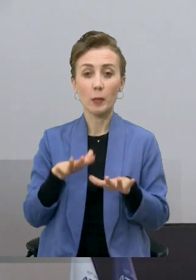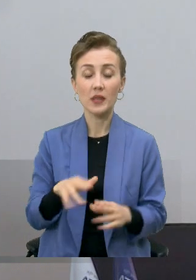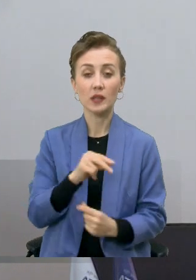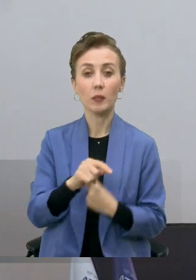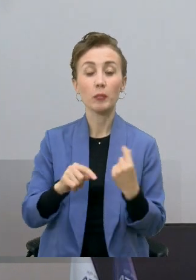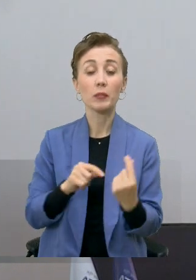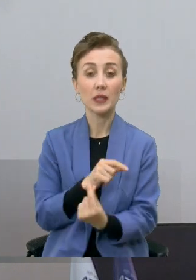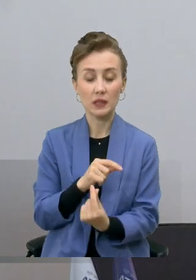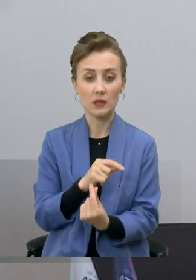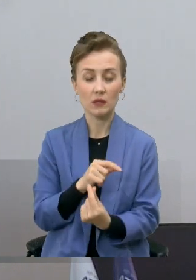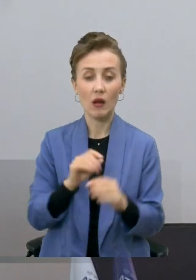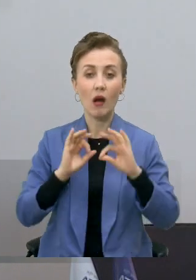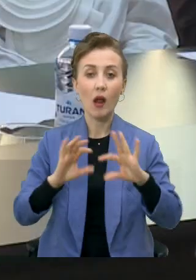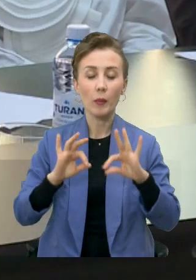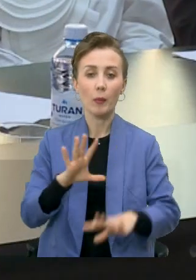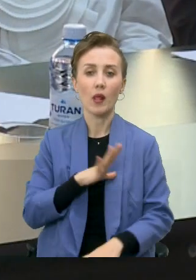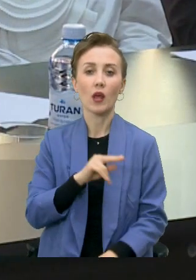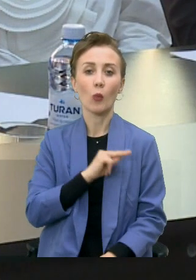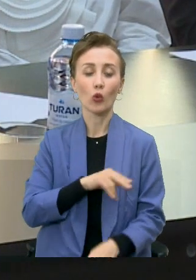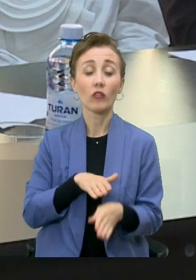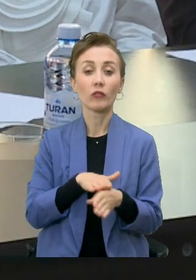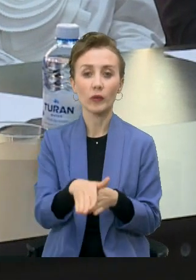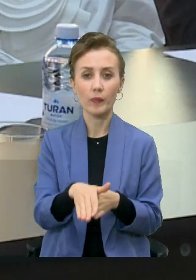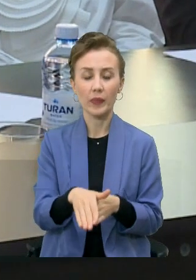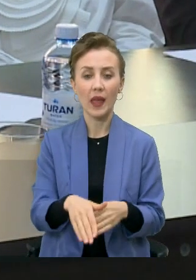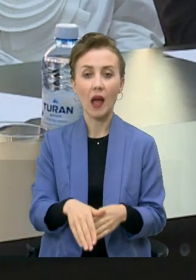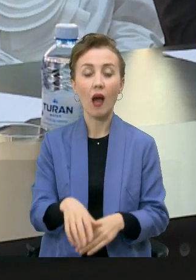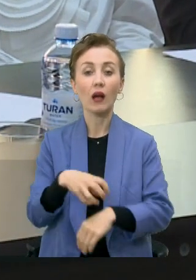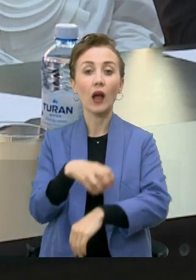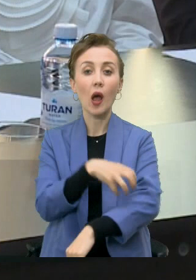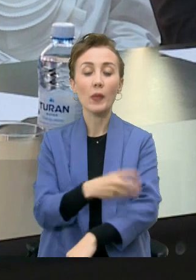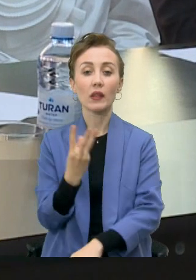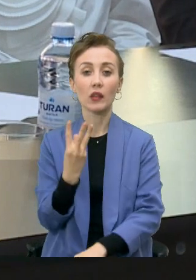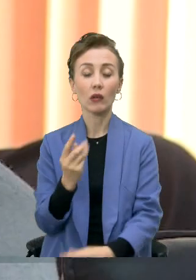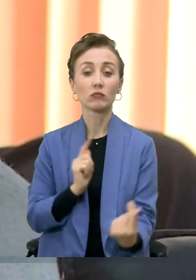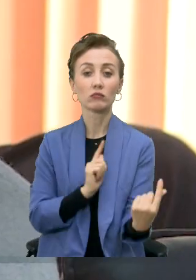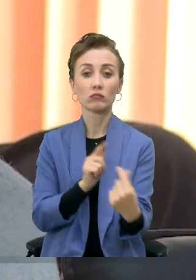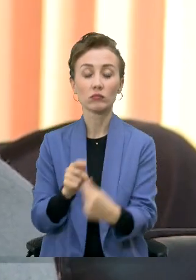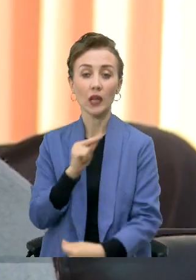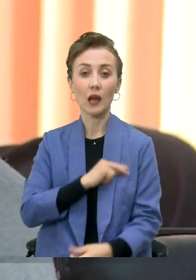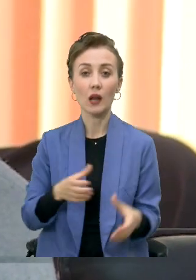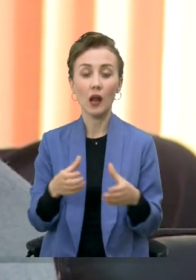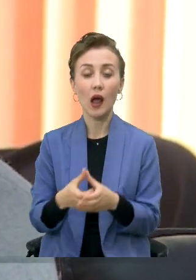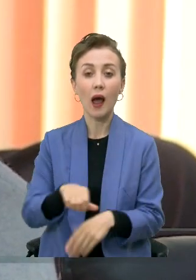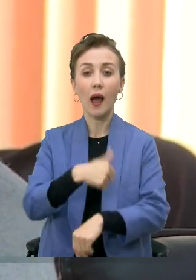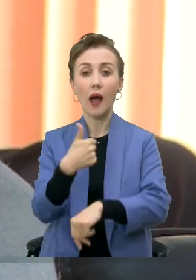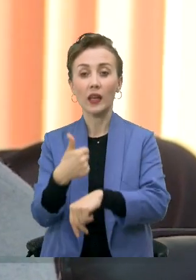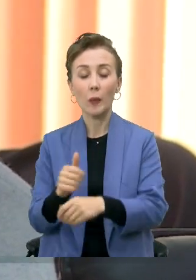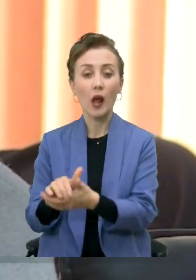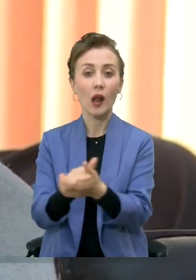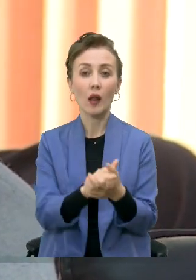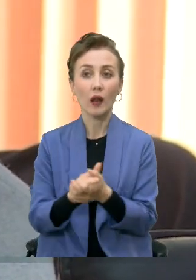деятельности провести такую разъяснительную работу. В комиссию трехстороннего социального партнерства входят Акимат области, профсоюзы и